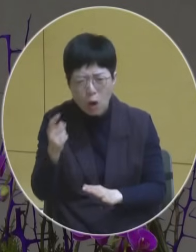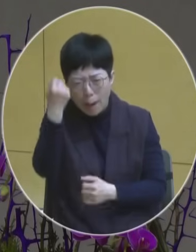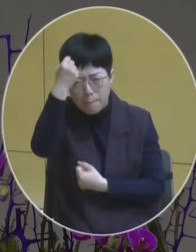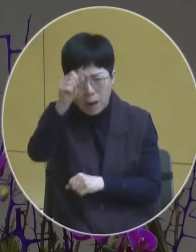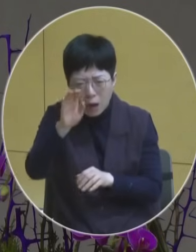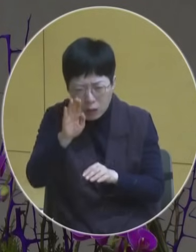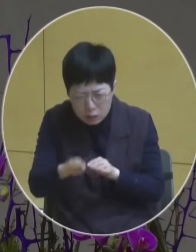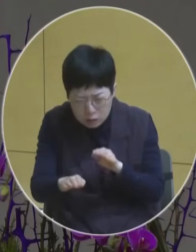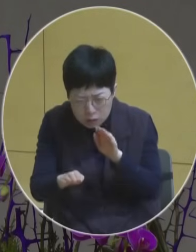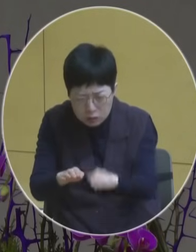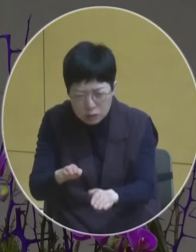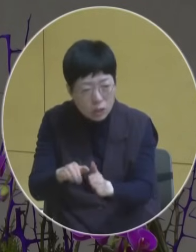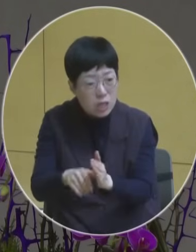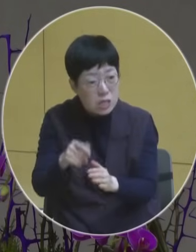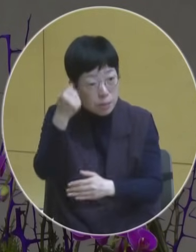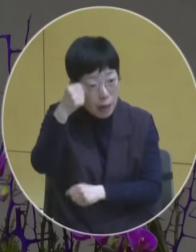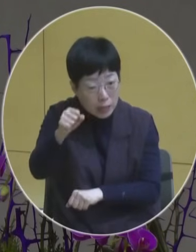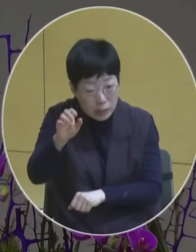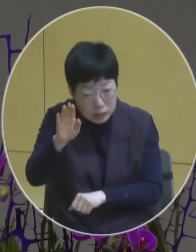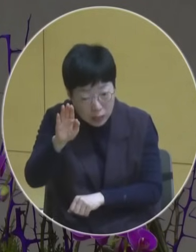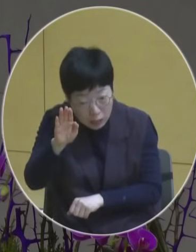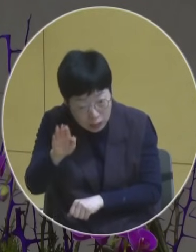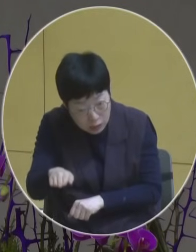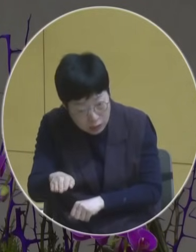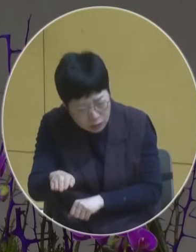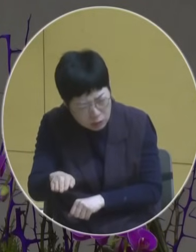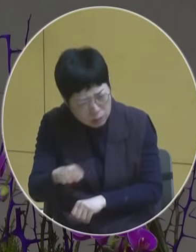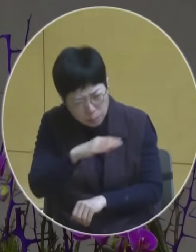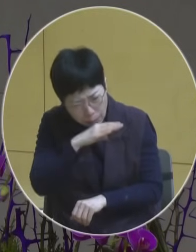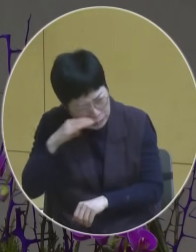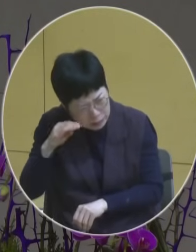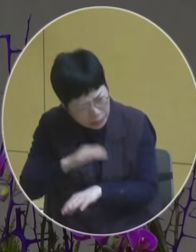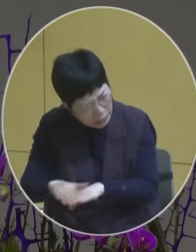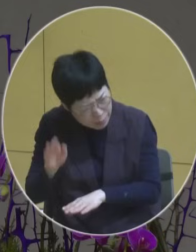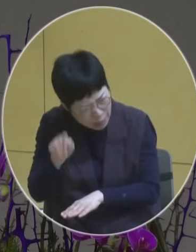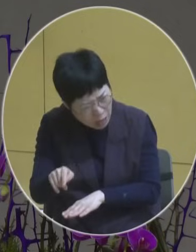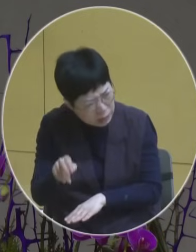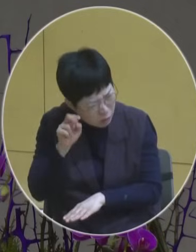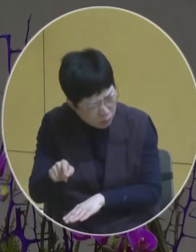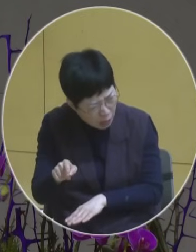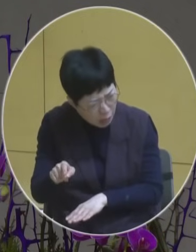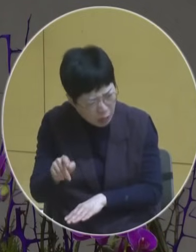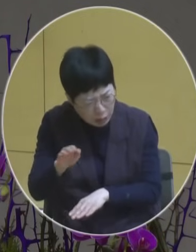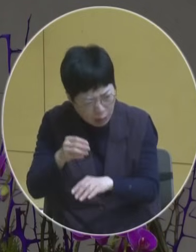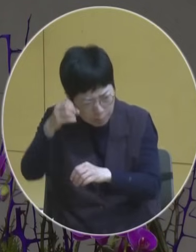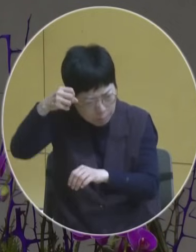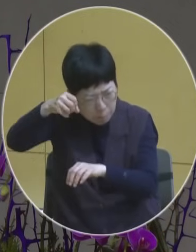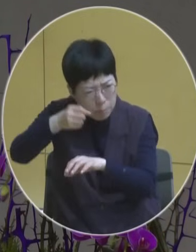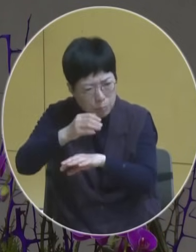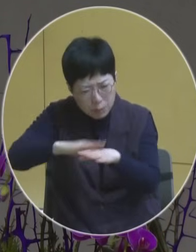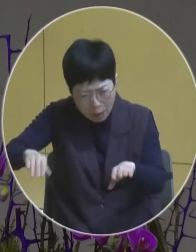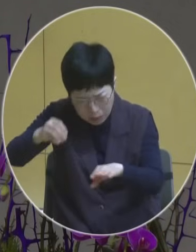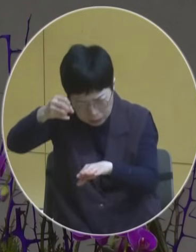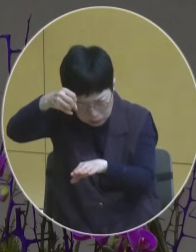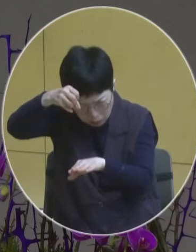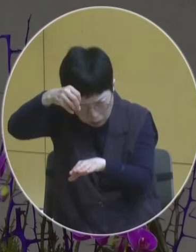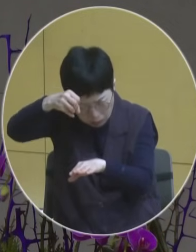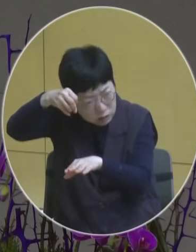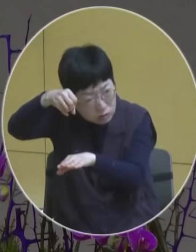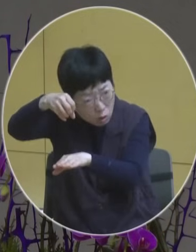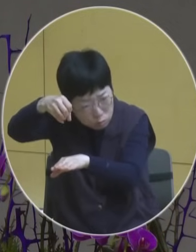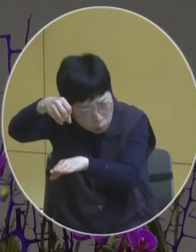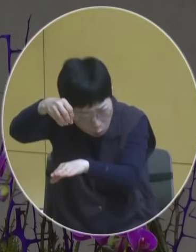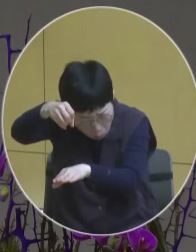발 디딜 때에 이 발이 잘 딛는 발인지 잘못된 발인지 발등에 등을 켜서 밑을 살펴보지